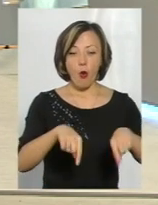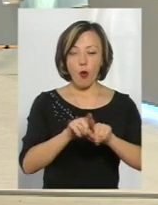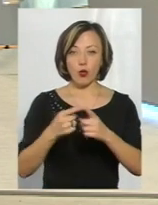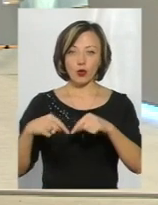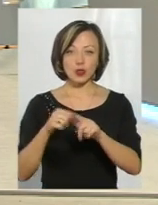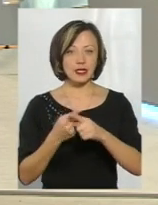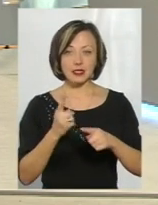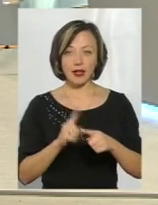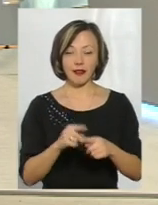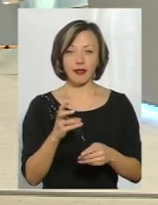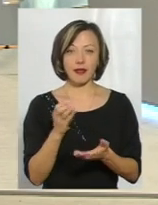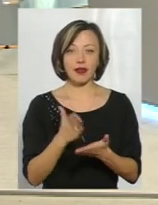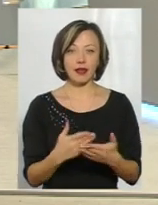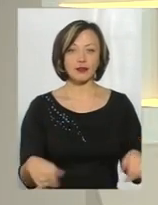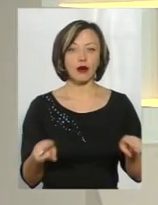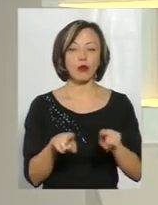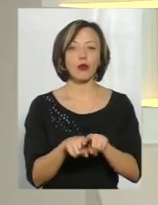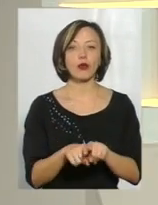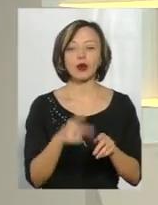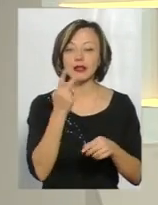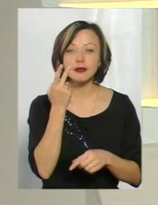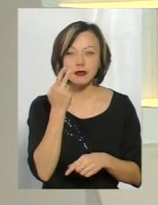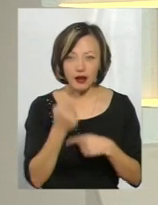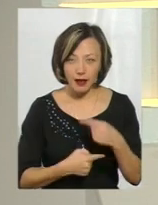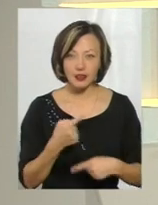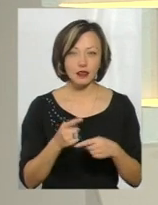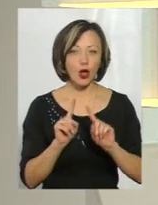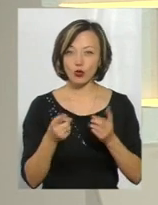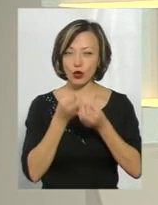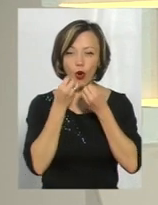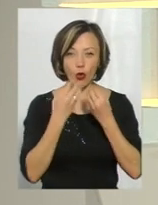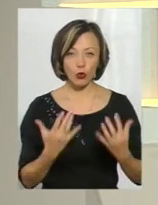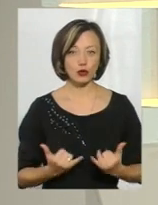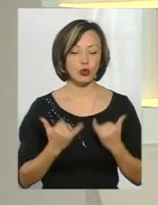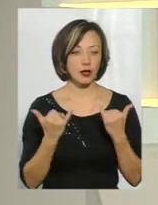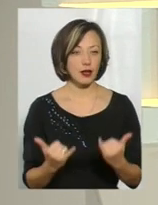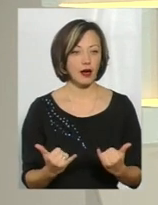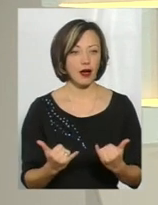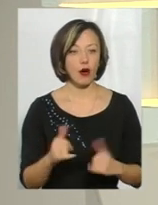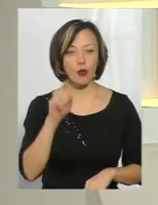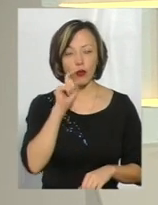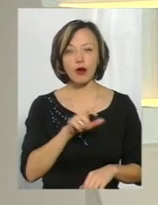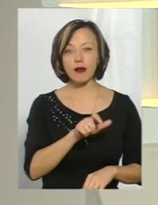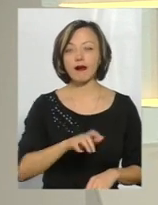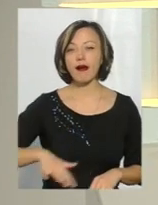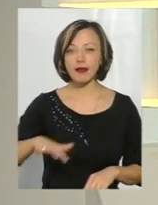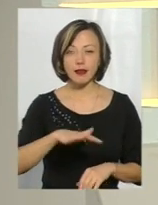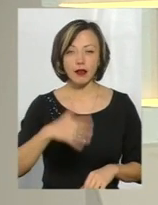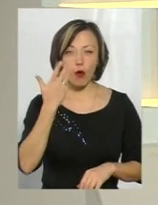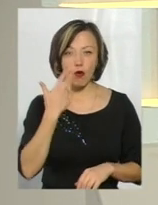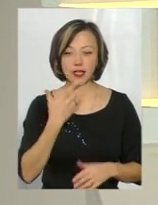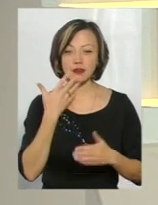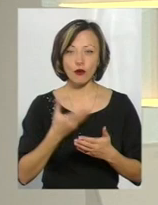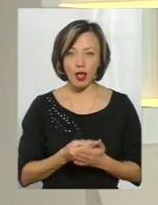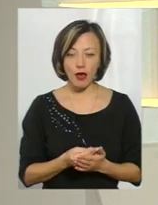це знову вже такою традицією, не дуже хорошою для України, коли